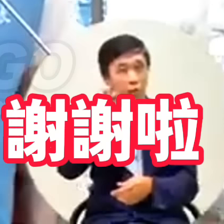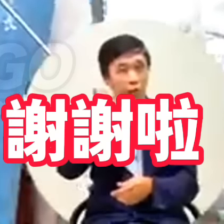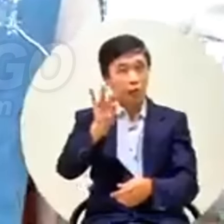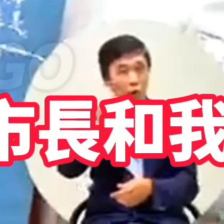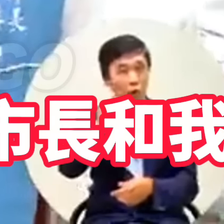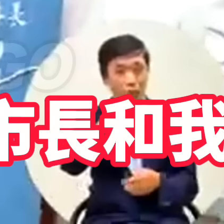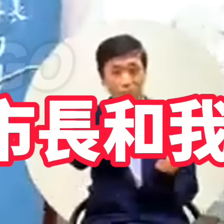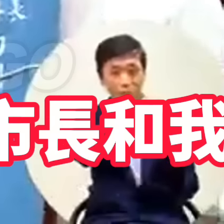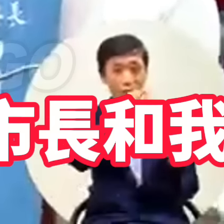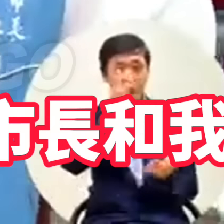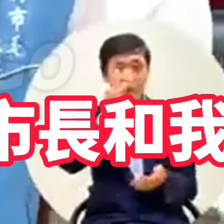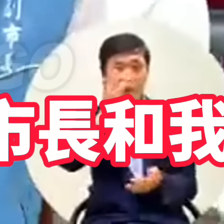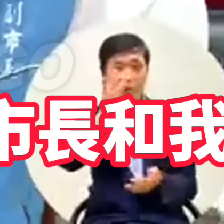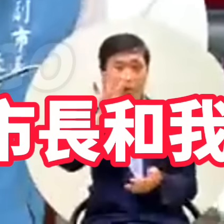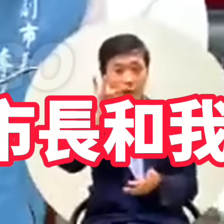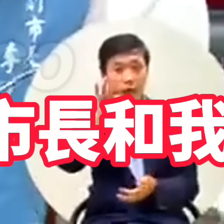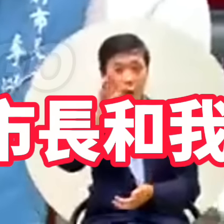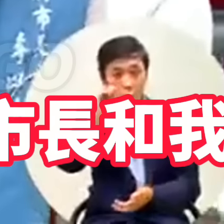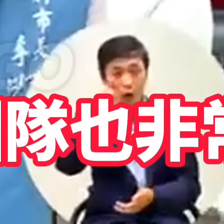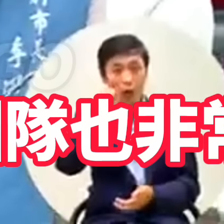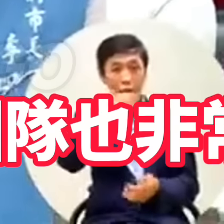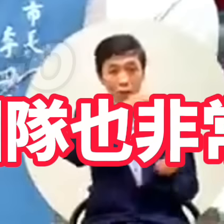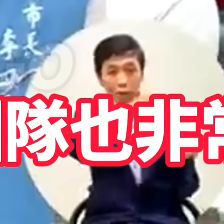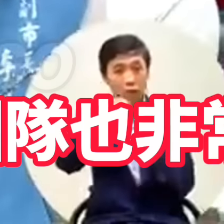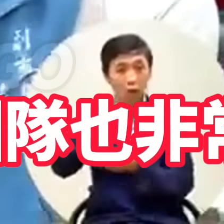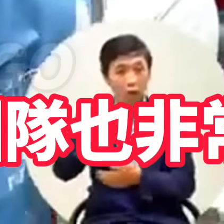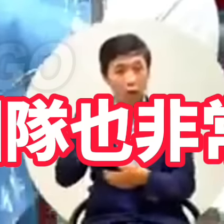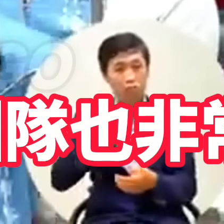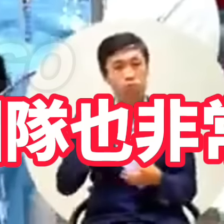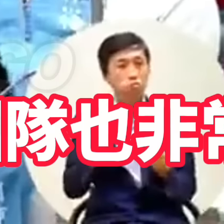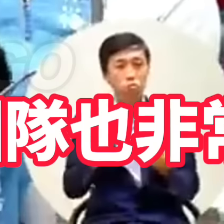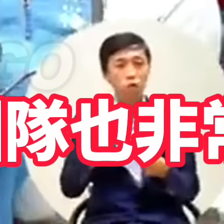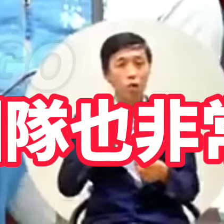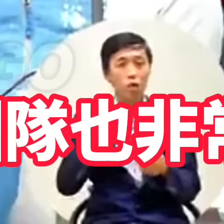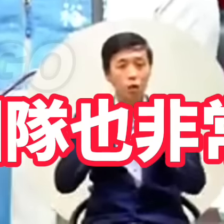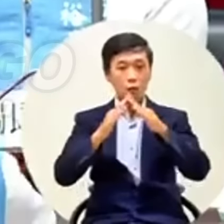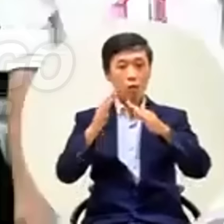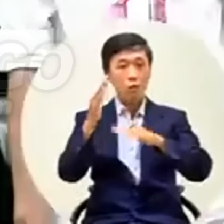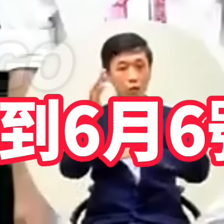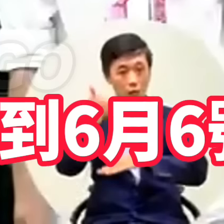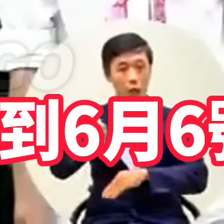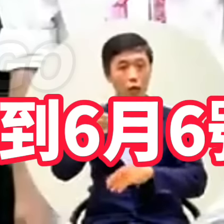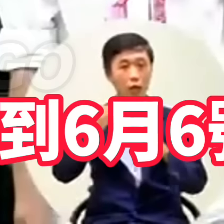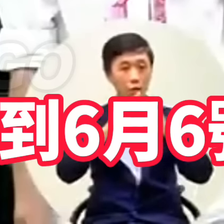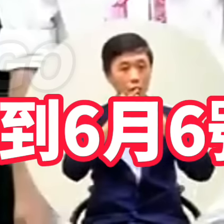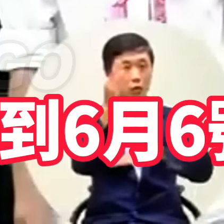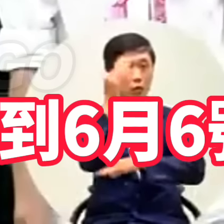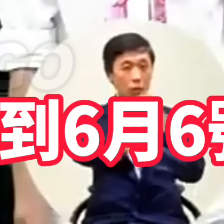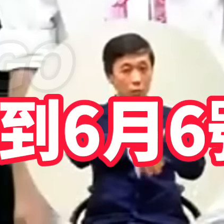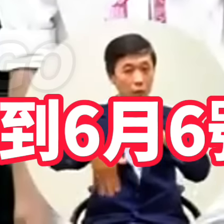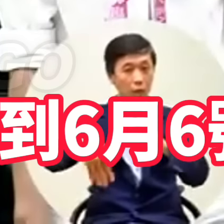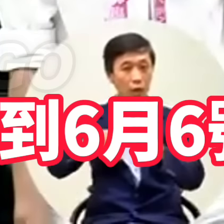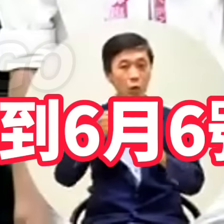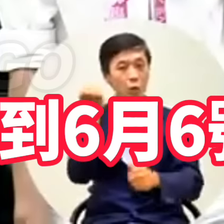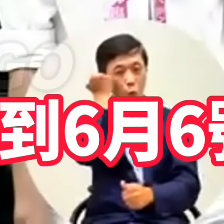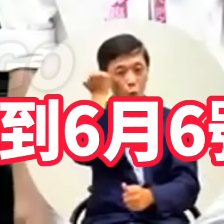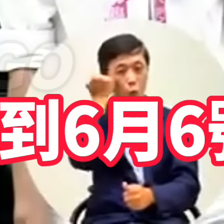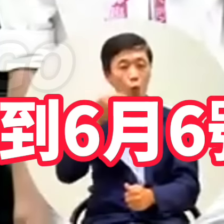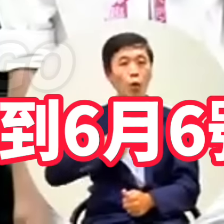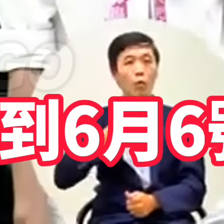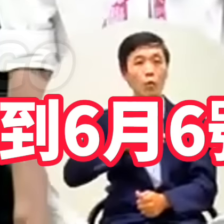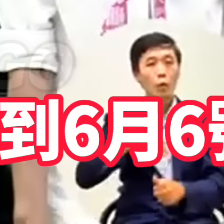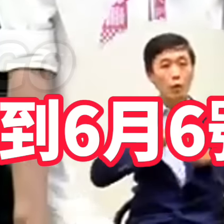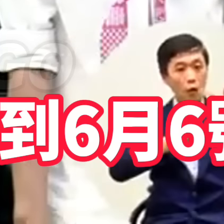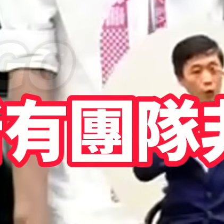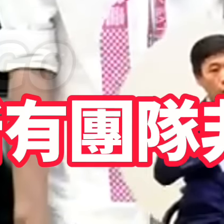谢谢啦，谢谢。因为我们副市长和我们市长和所有团队也非常的辛苦。本席也了解到